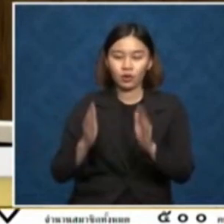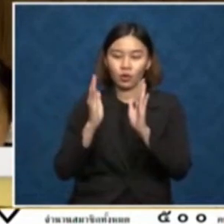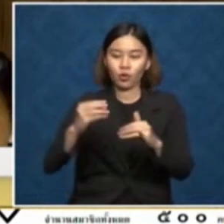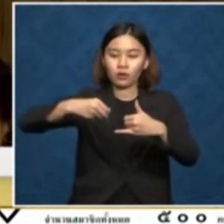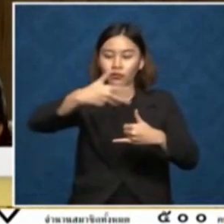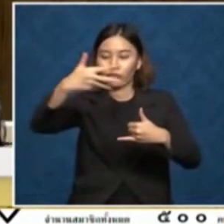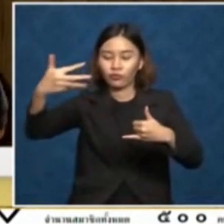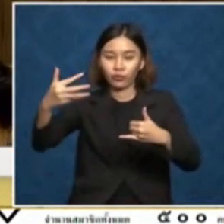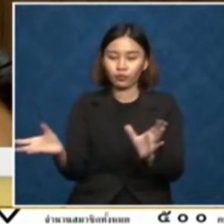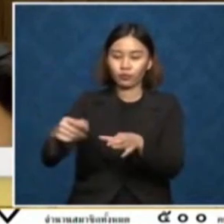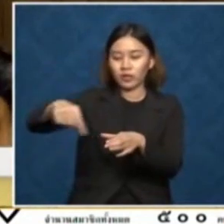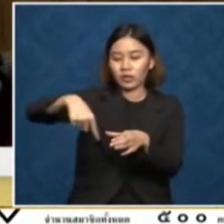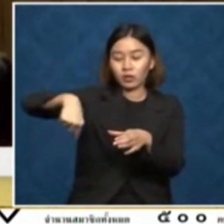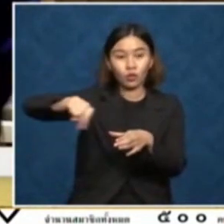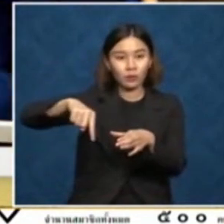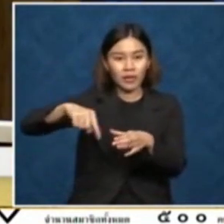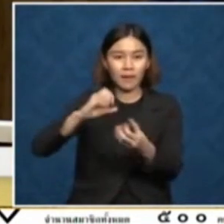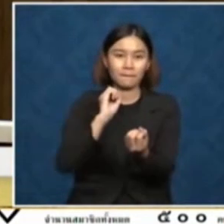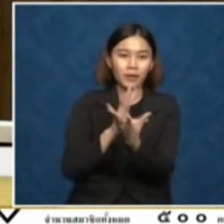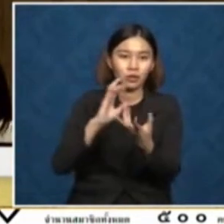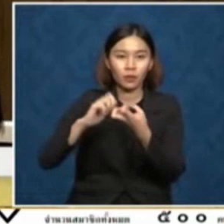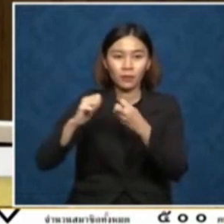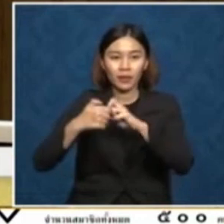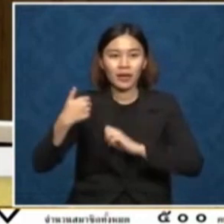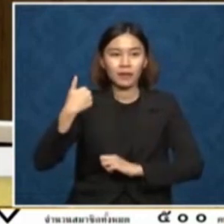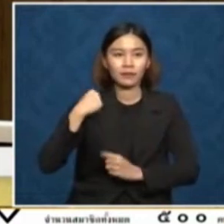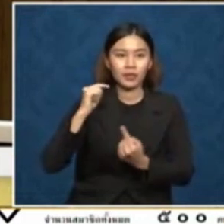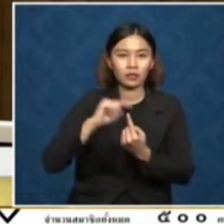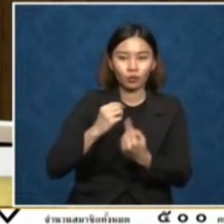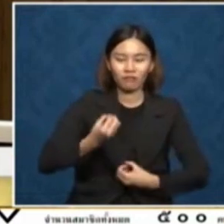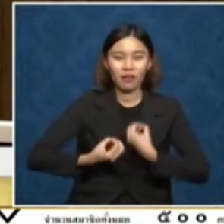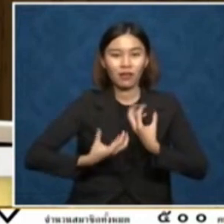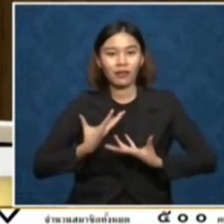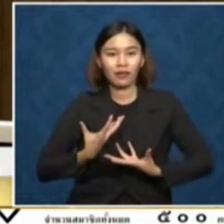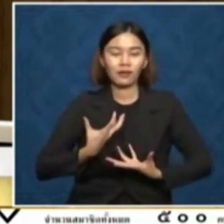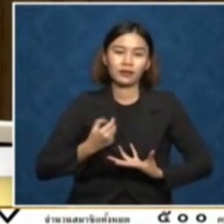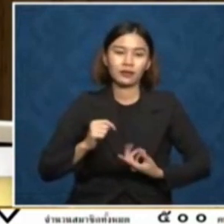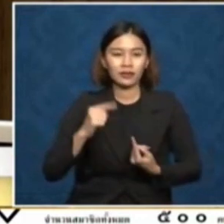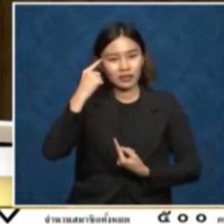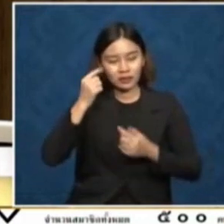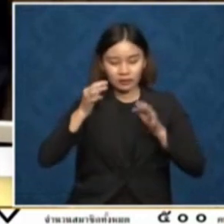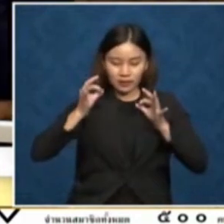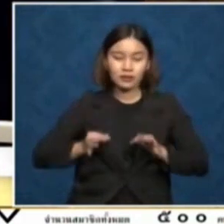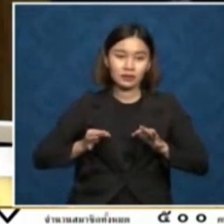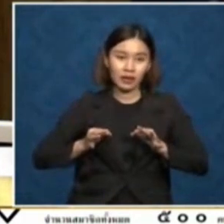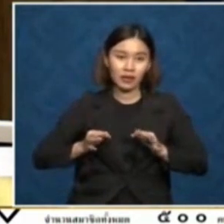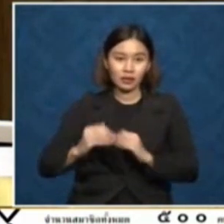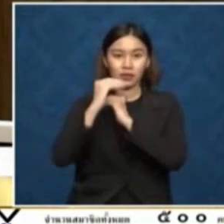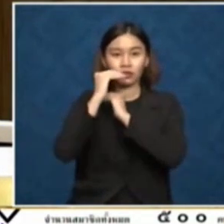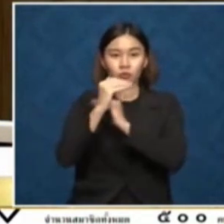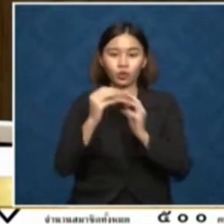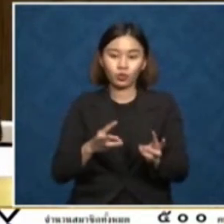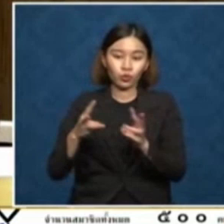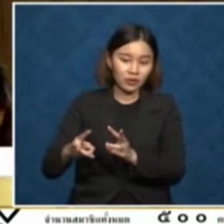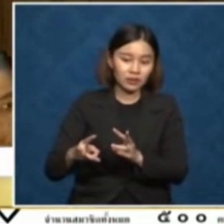พศและผู้มีความหลากหลายทางเพศอื่นประสบปัญหาในการแสดงตัวตนการตัดสินใจกำหนดวิ